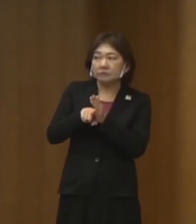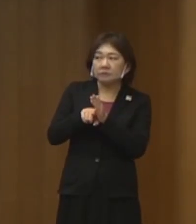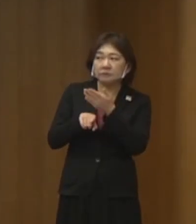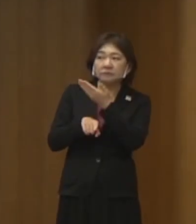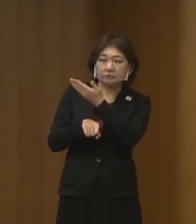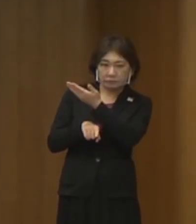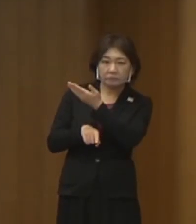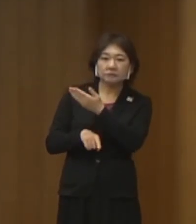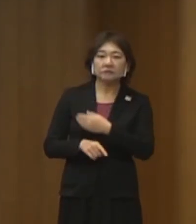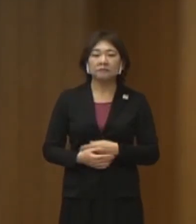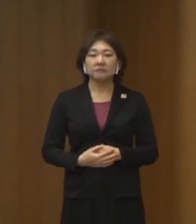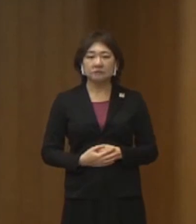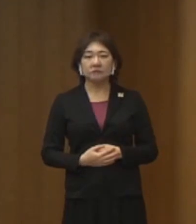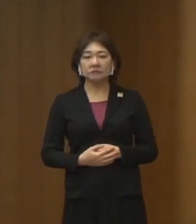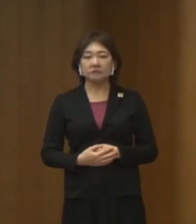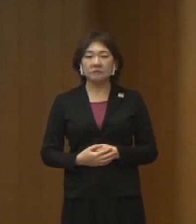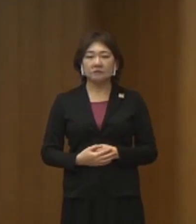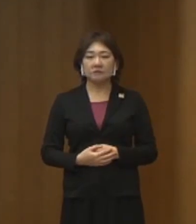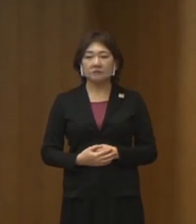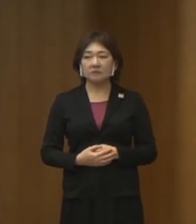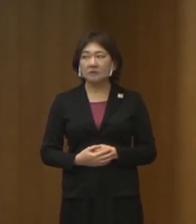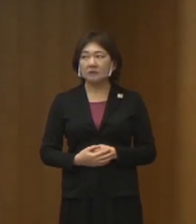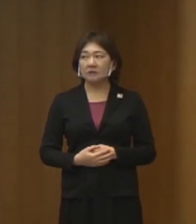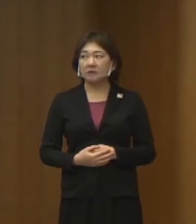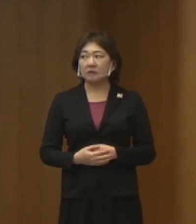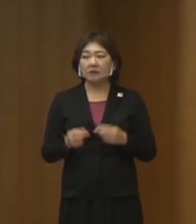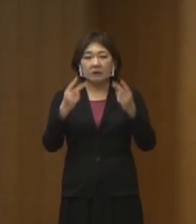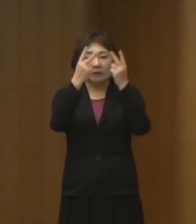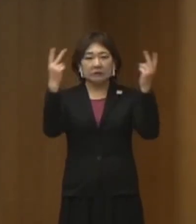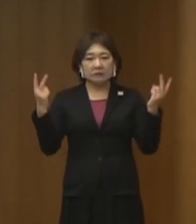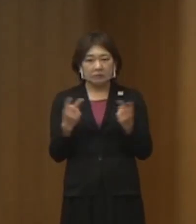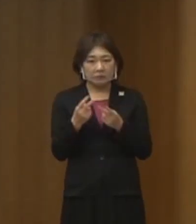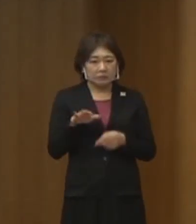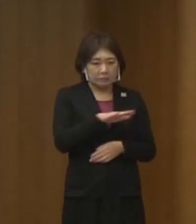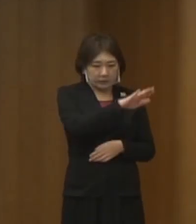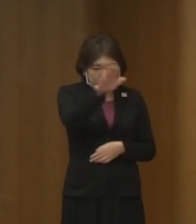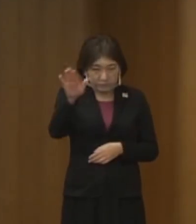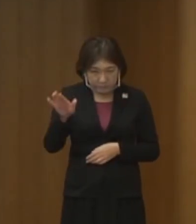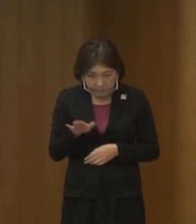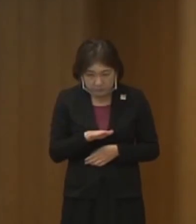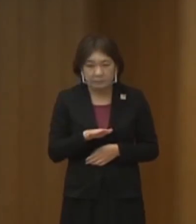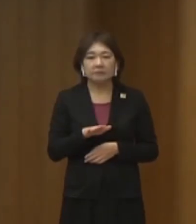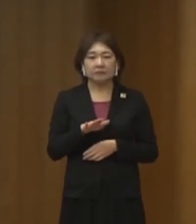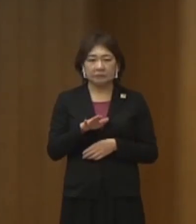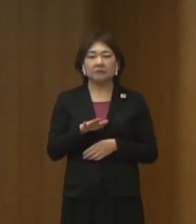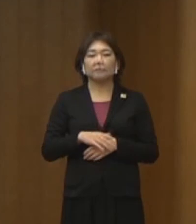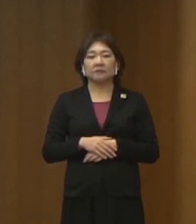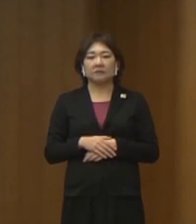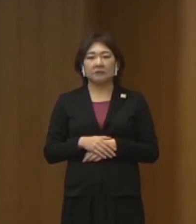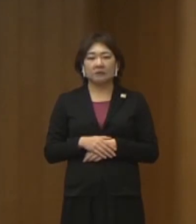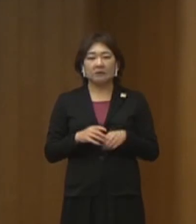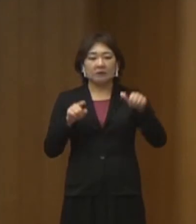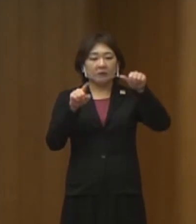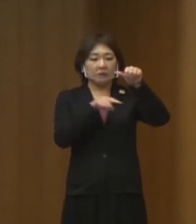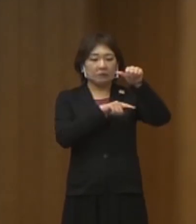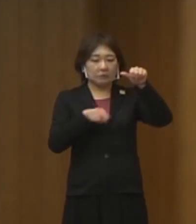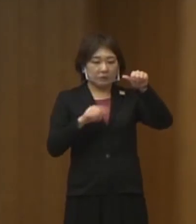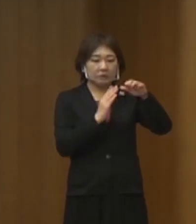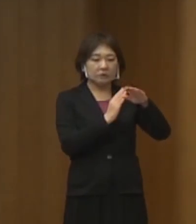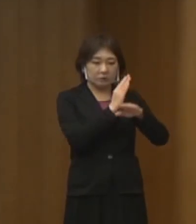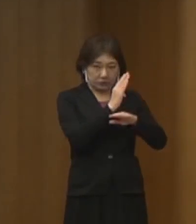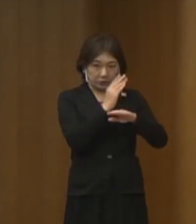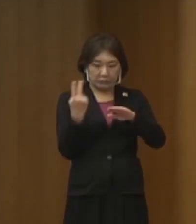ます。自宅を含む、これは全土全ての皆さんに対してでございますけれども、5人以上、2